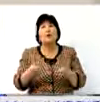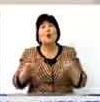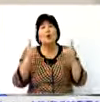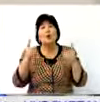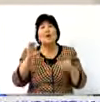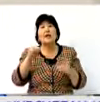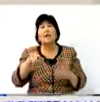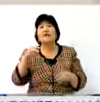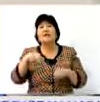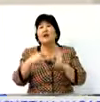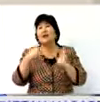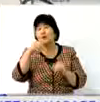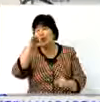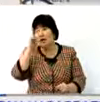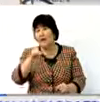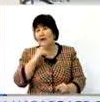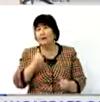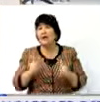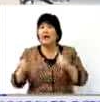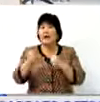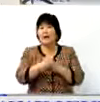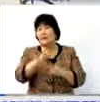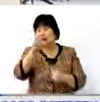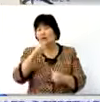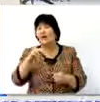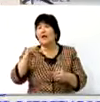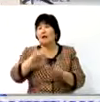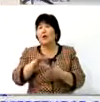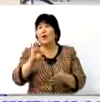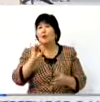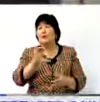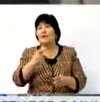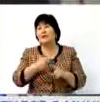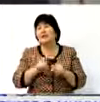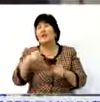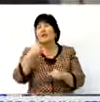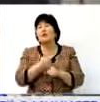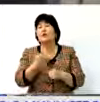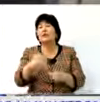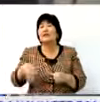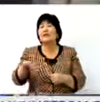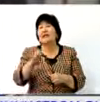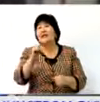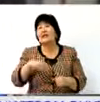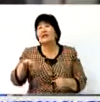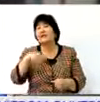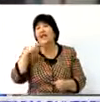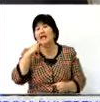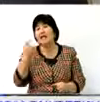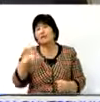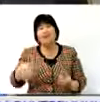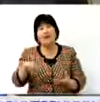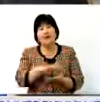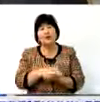рейтинга 2018 года Казахстан обошел ряд государств-членов ОЭСР и лидирует среди стран-участниц Евразийского экономического